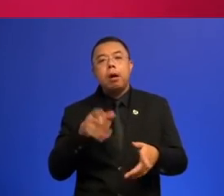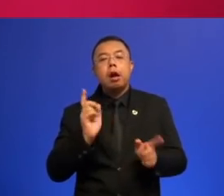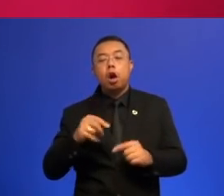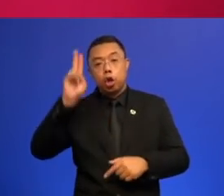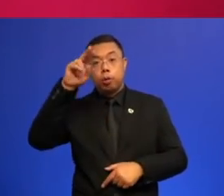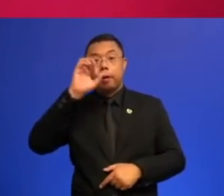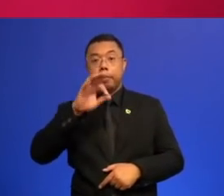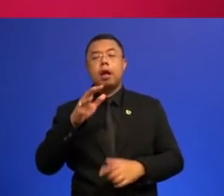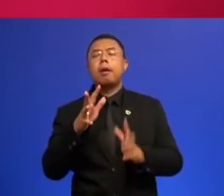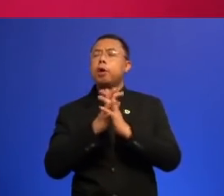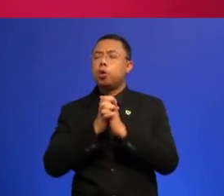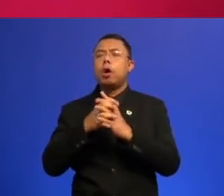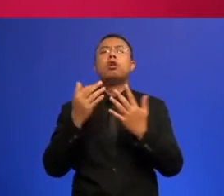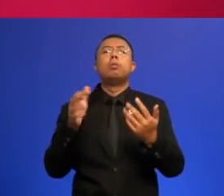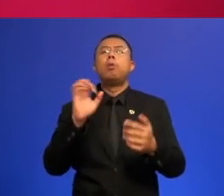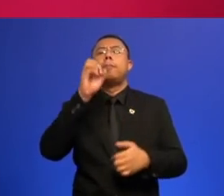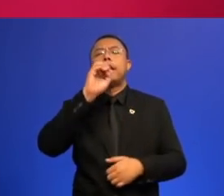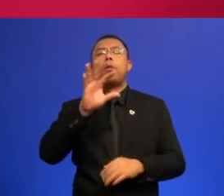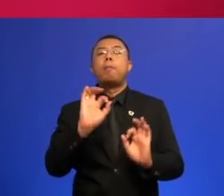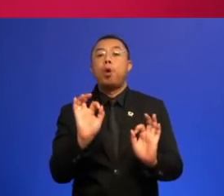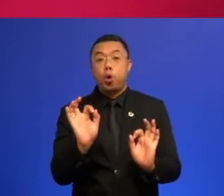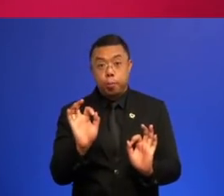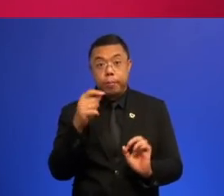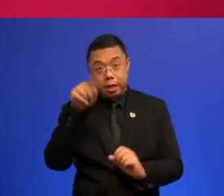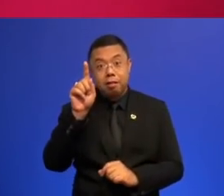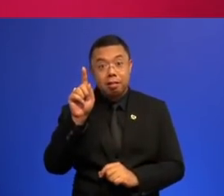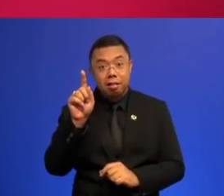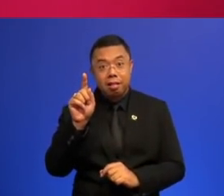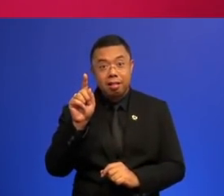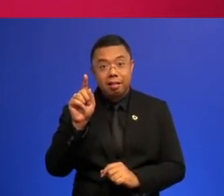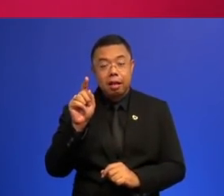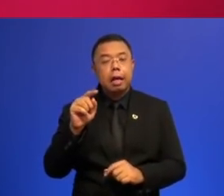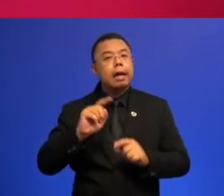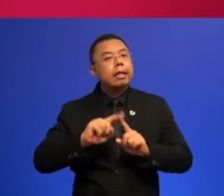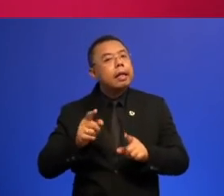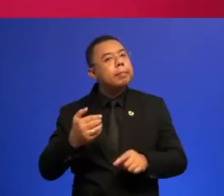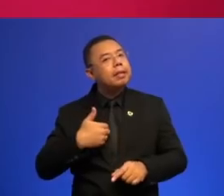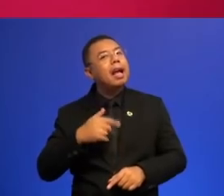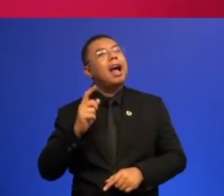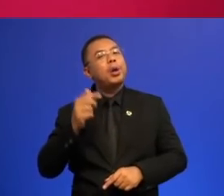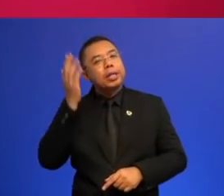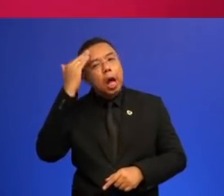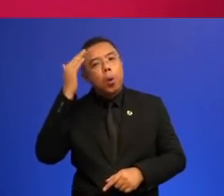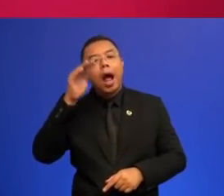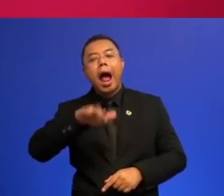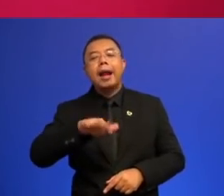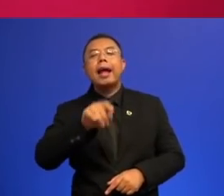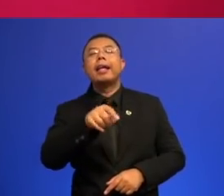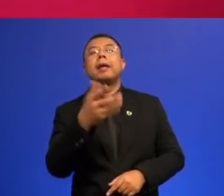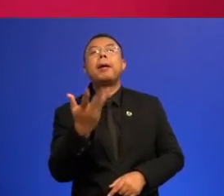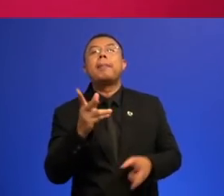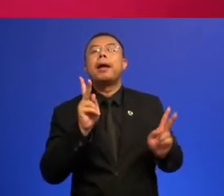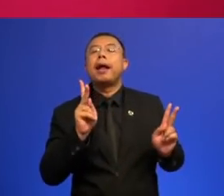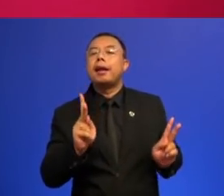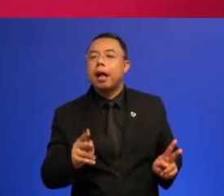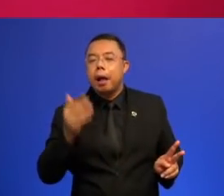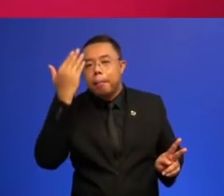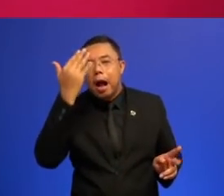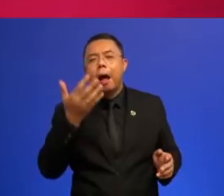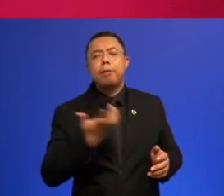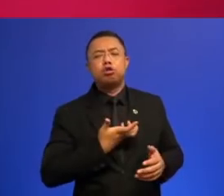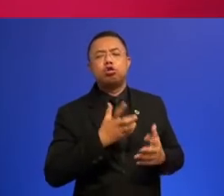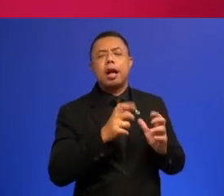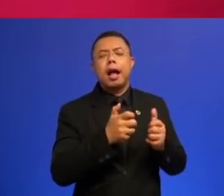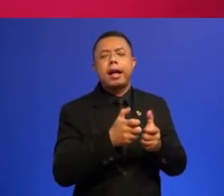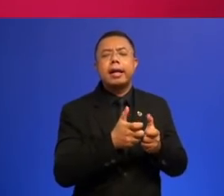Kalau Tuhan bilang ya berdoa itu belum jawaban kan. Tapi kan saya harus tahu anak ini karakternya bagaimana, mengapa main